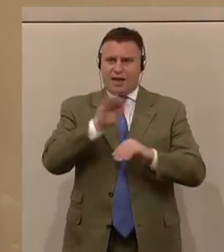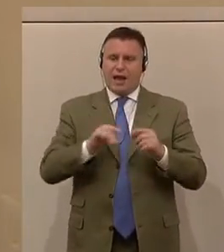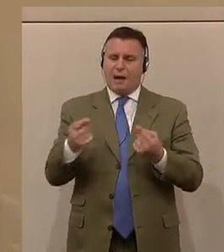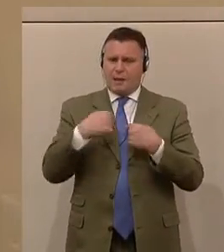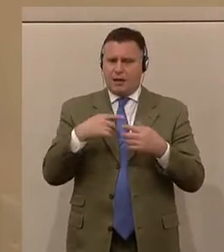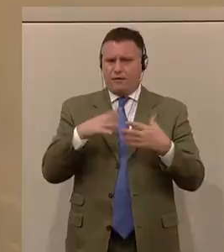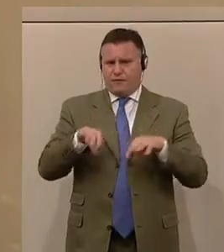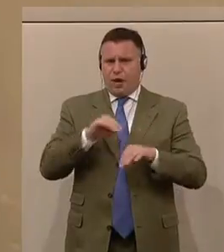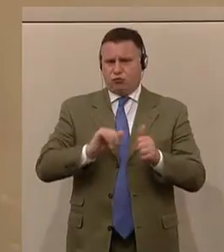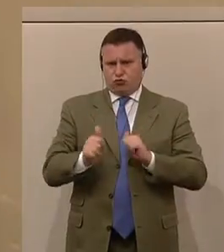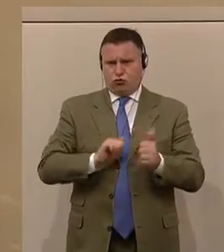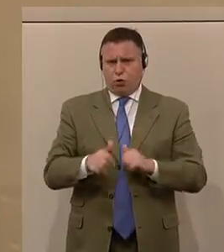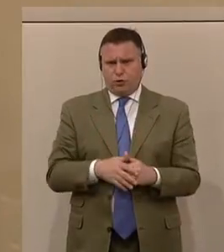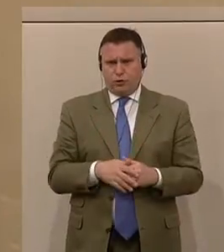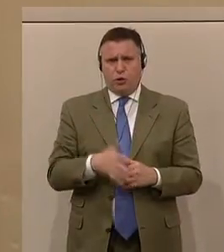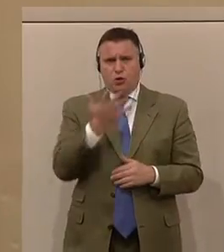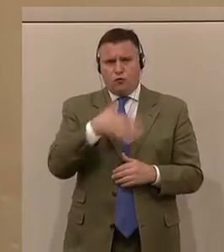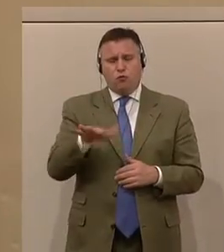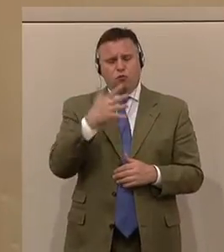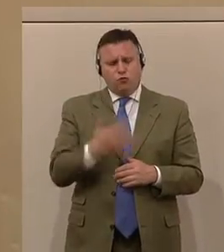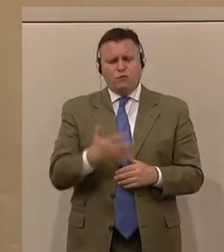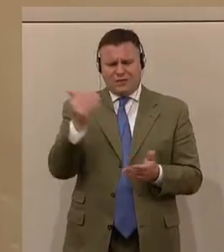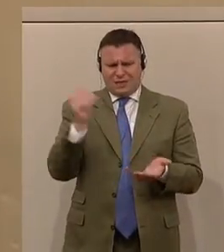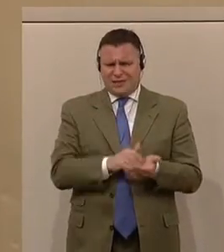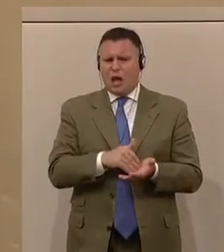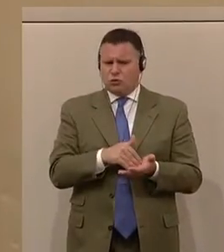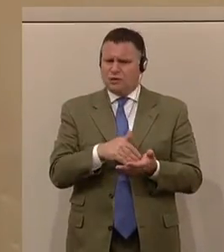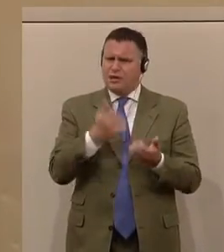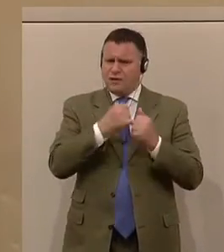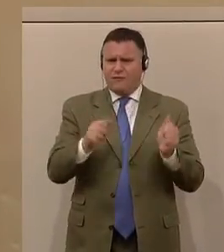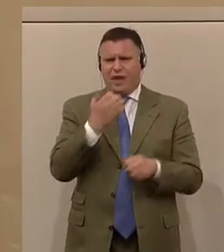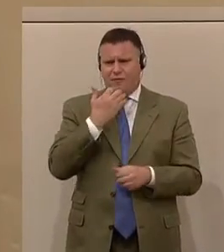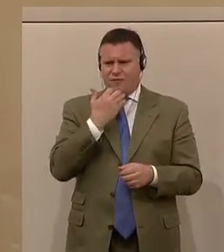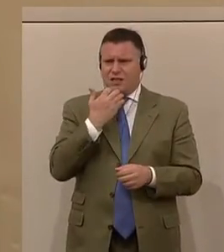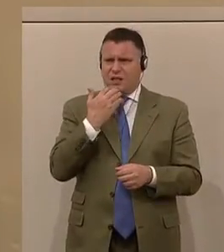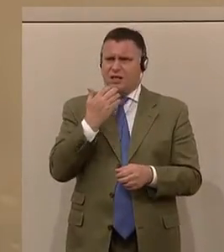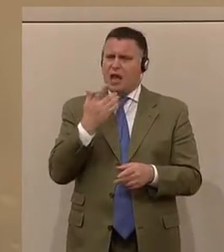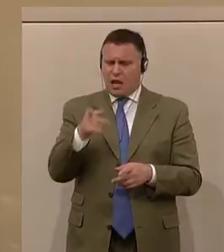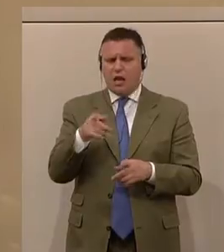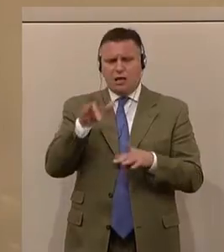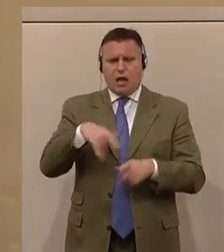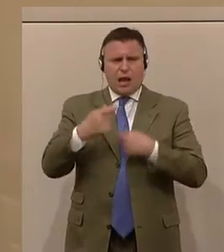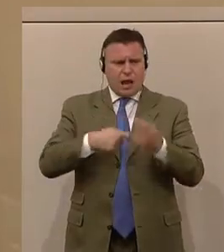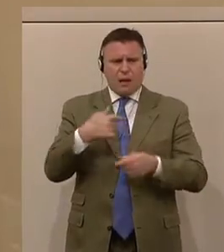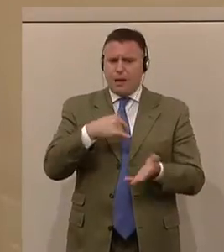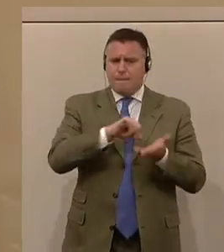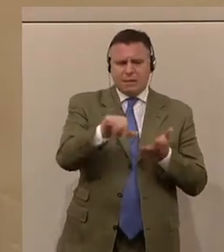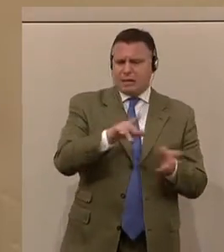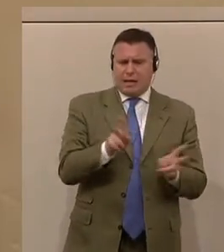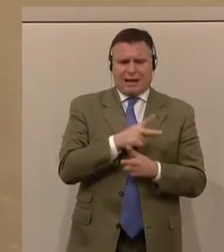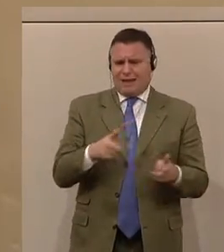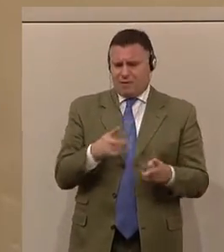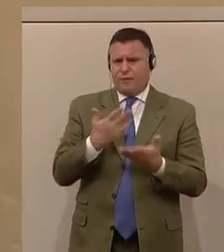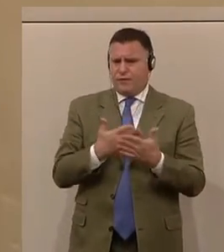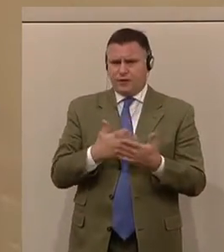machen. 550.000 Freiwillige in Österreich leisten so viel, wie wir es bezahlt nicht im Sport jemals leisten